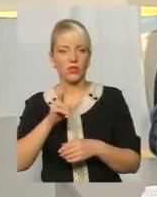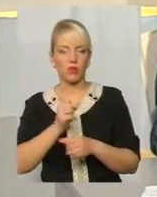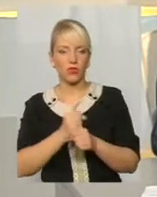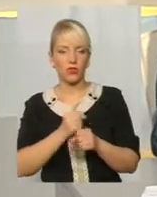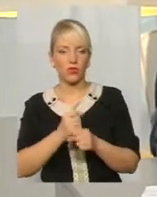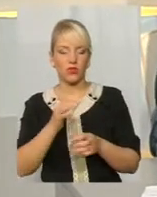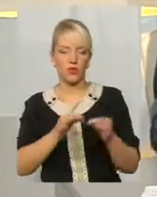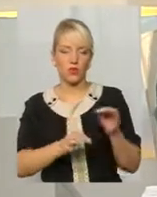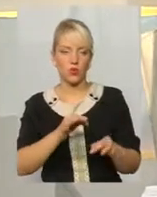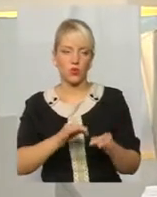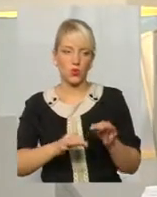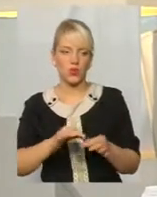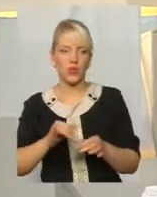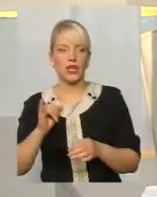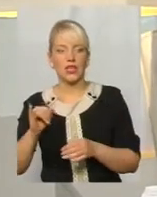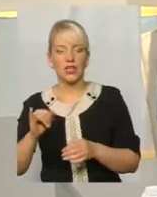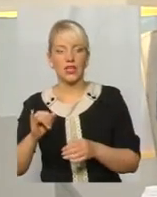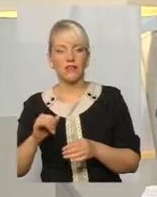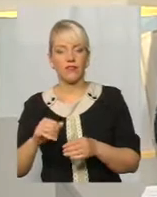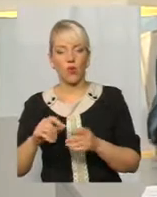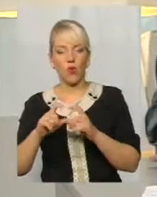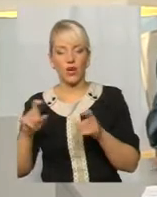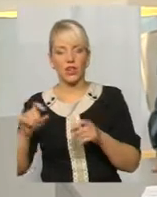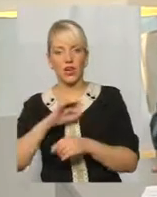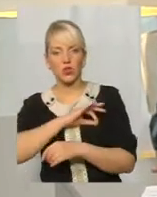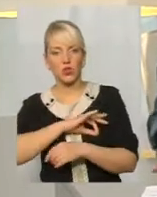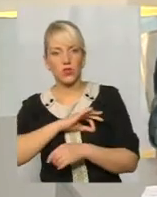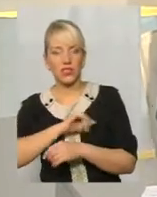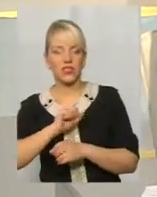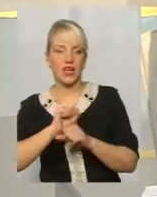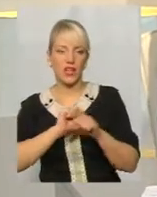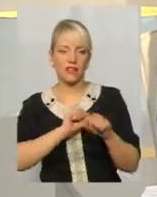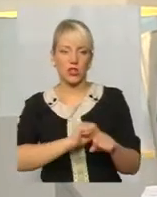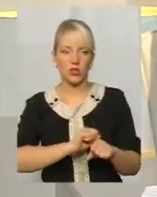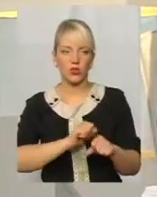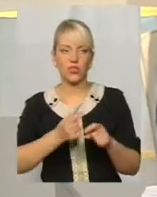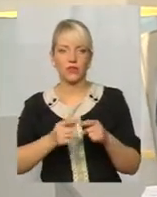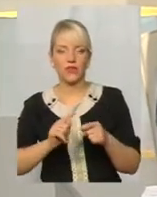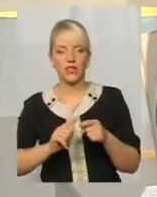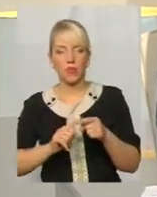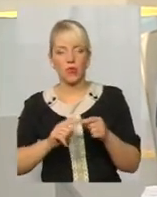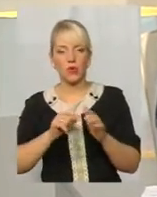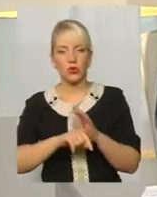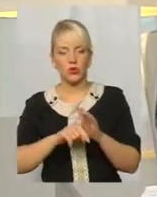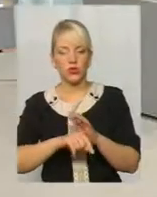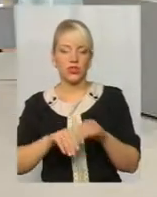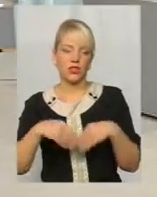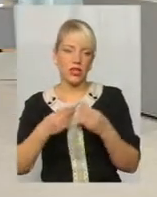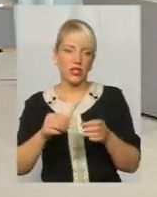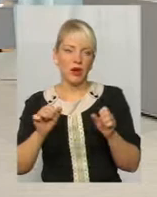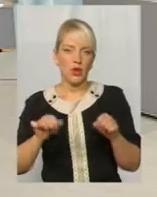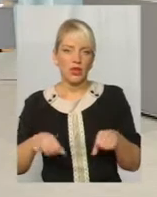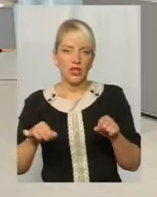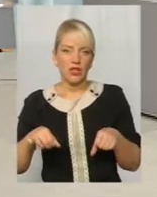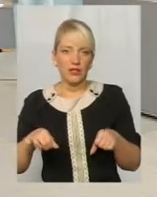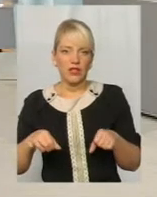і в судовій гілці влади, і в органах юстиції, і в адвокатурі, по суті, дасть